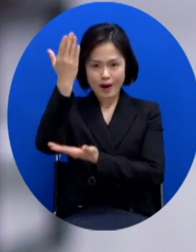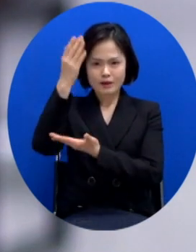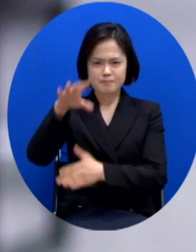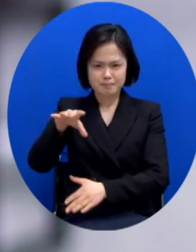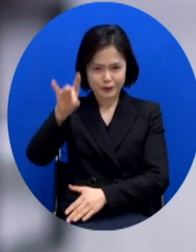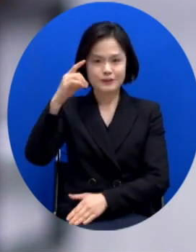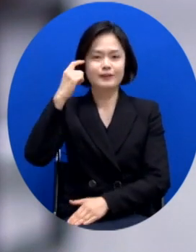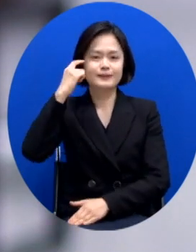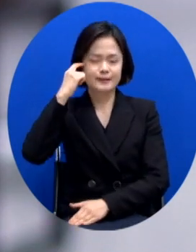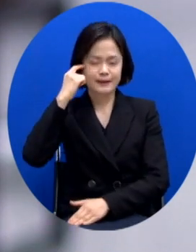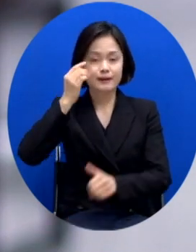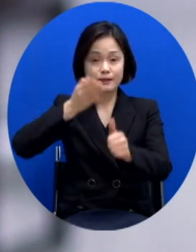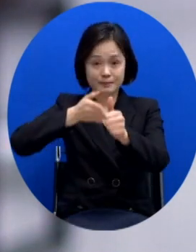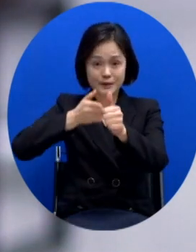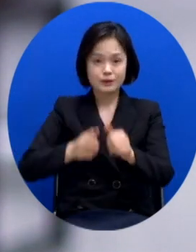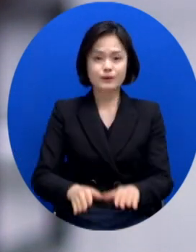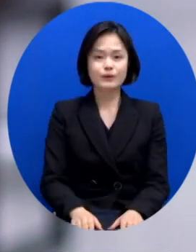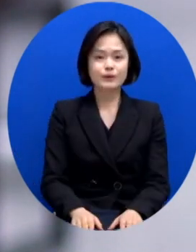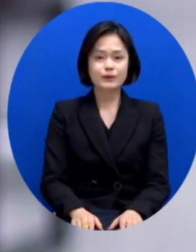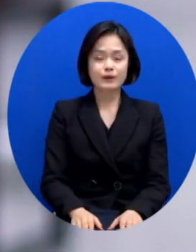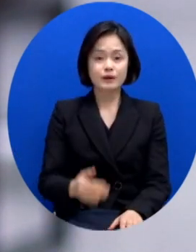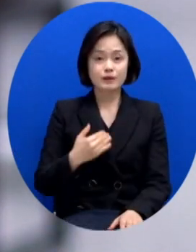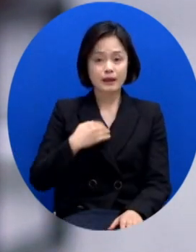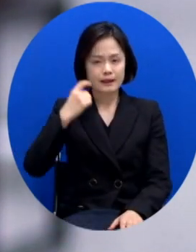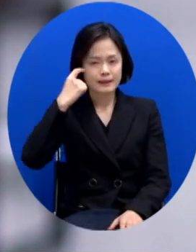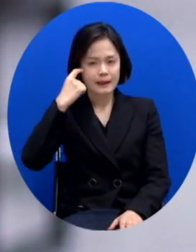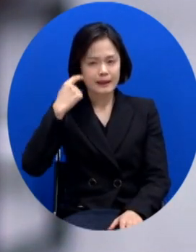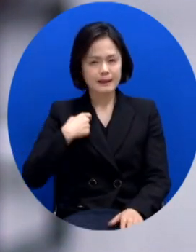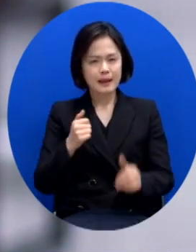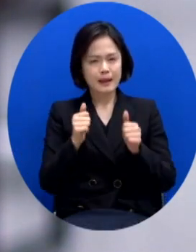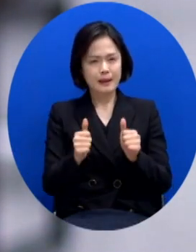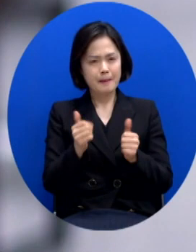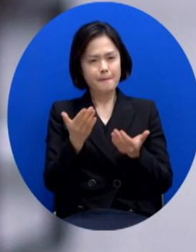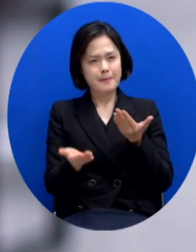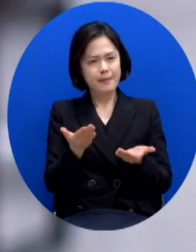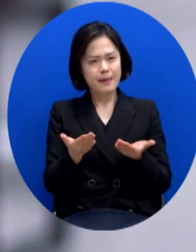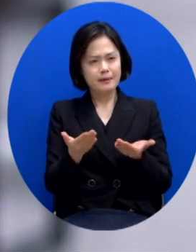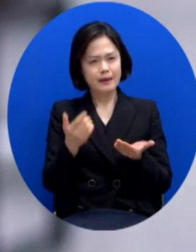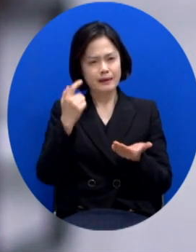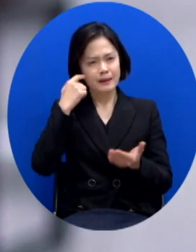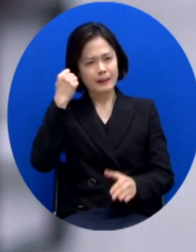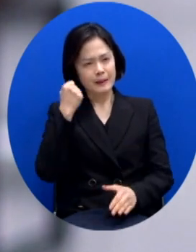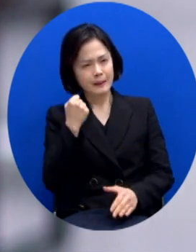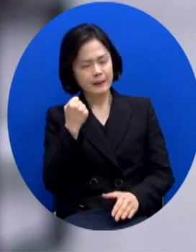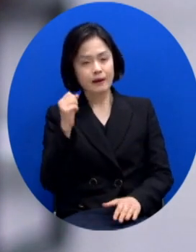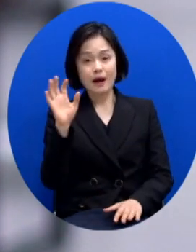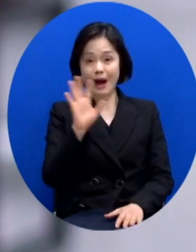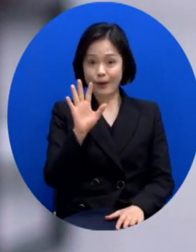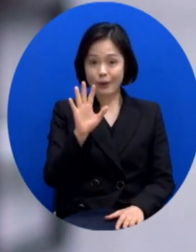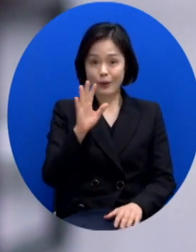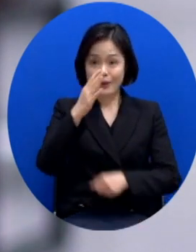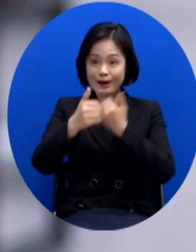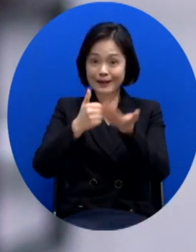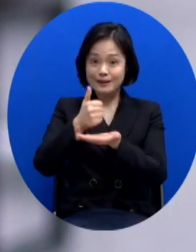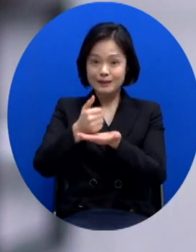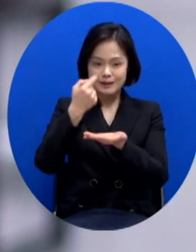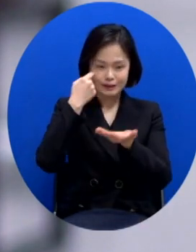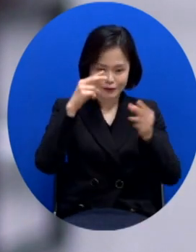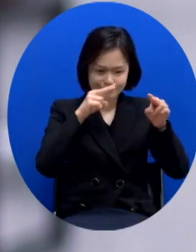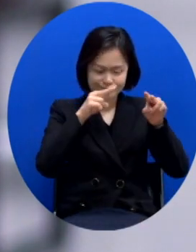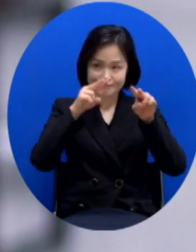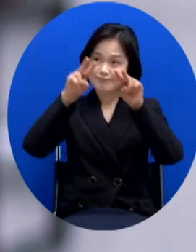내 생각 내 판단에 사로잡혀 기보다 하나님께 시선을 돌려 봅시다